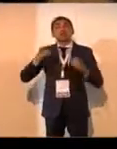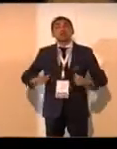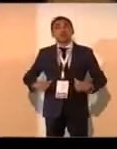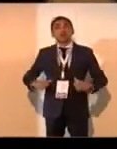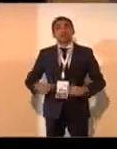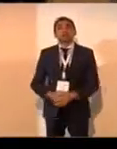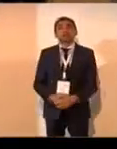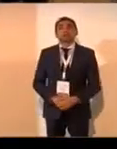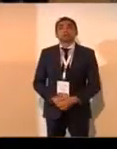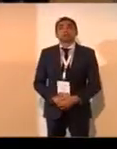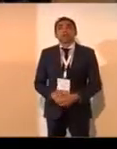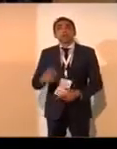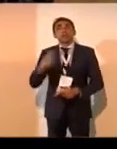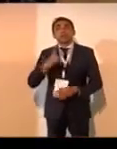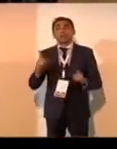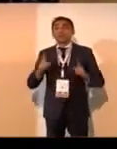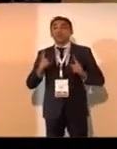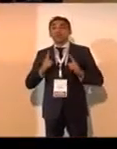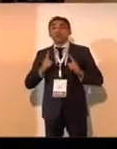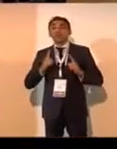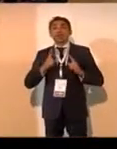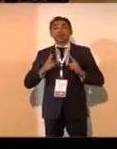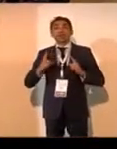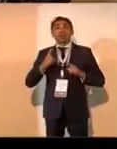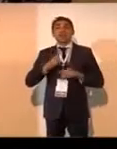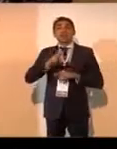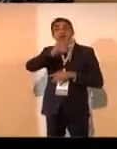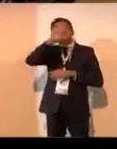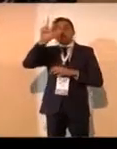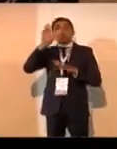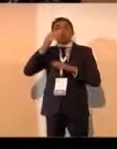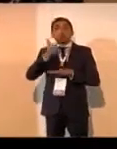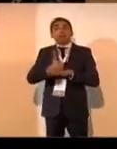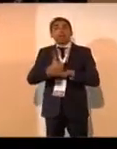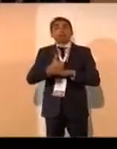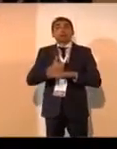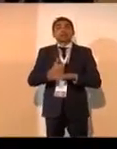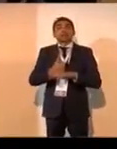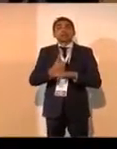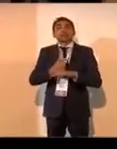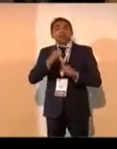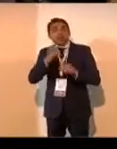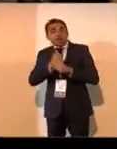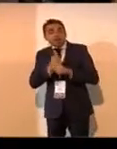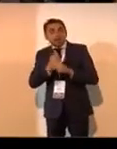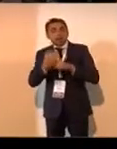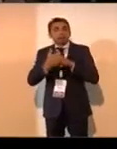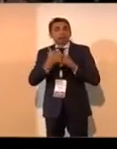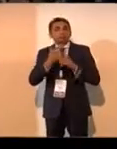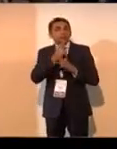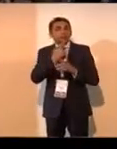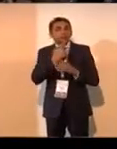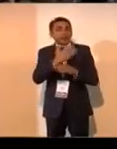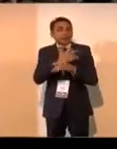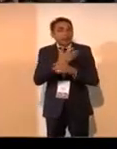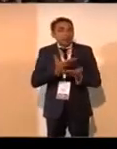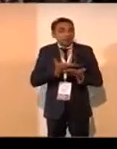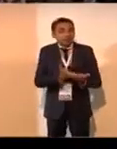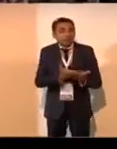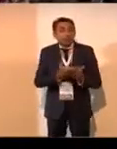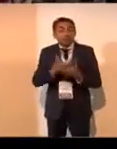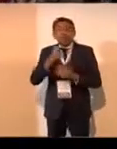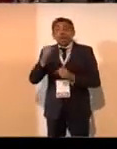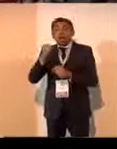Perché poi difesa della patria la si fa anche facendo cultura, lavorando per i più deboli, facendo un lavoro